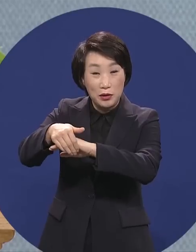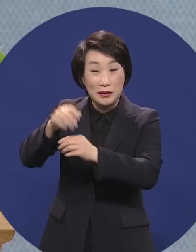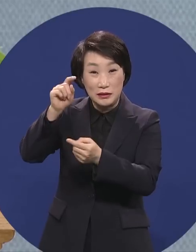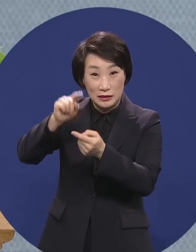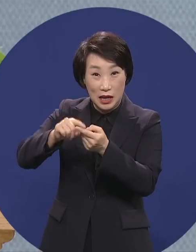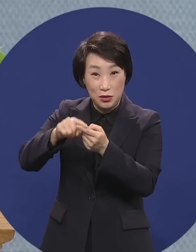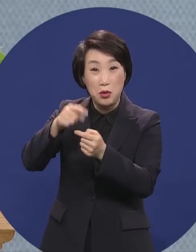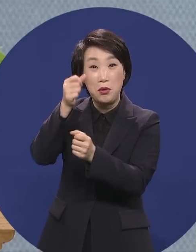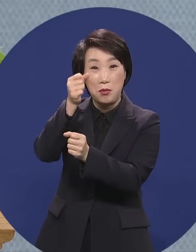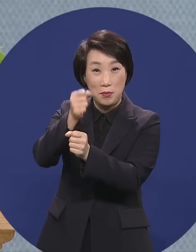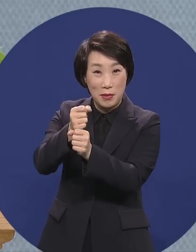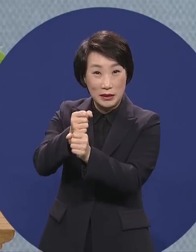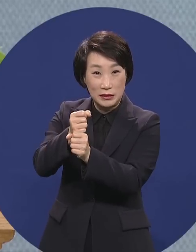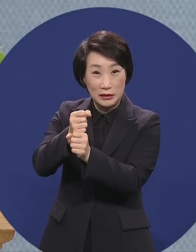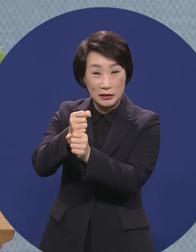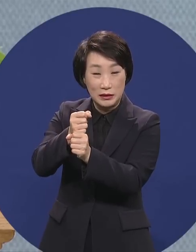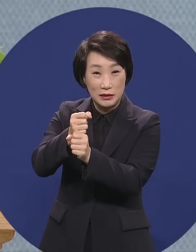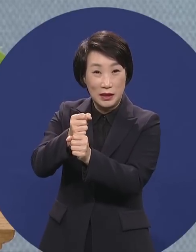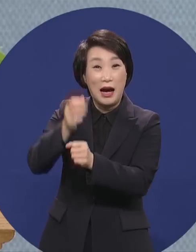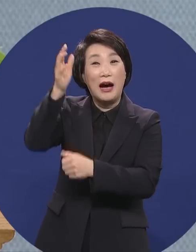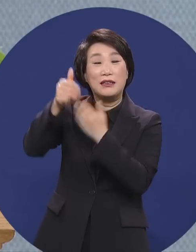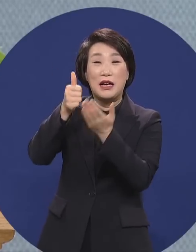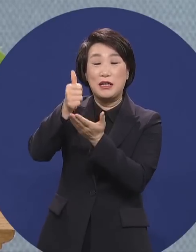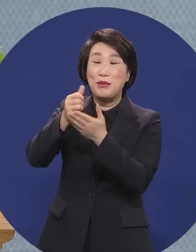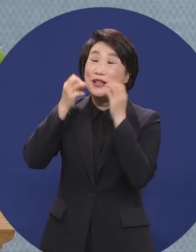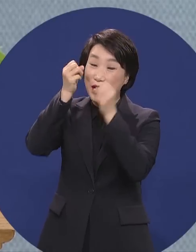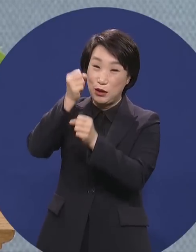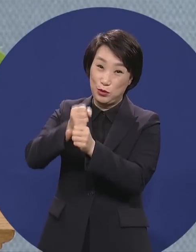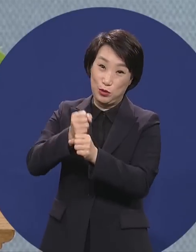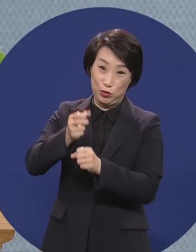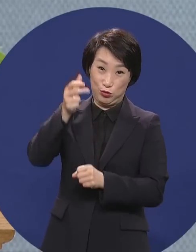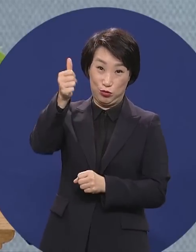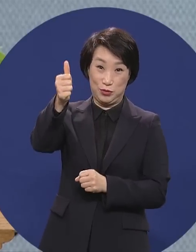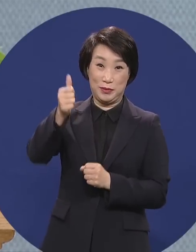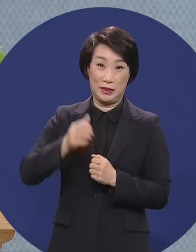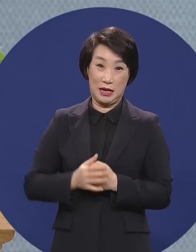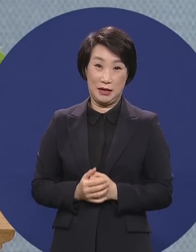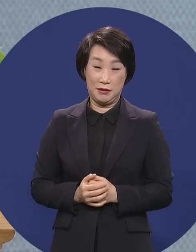계획대로 지으신 그가 창조자이십니다.